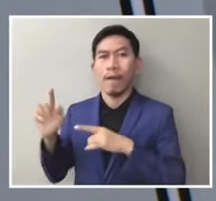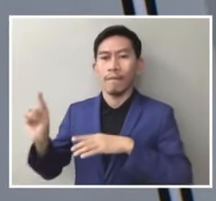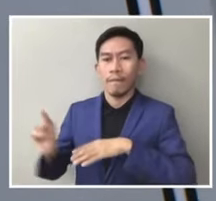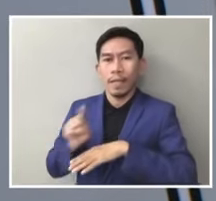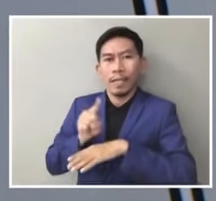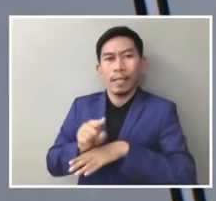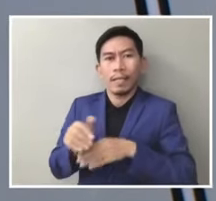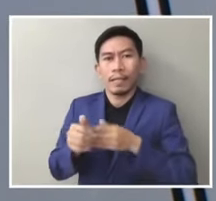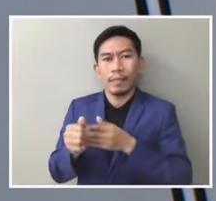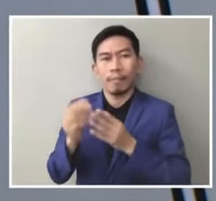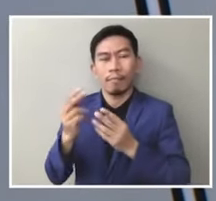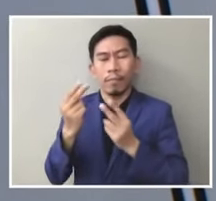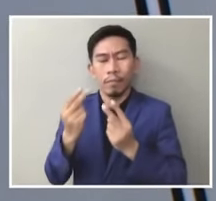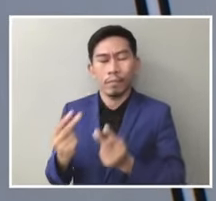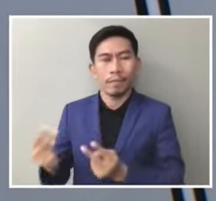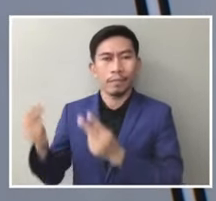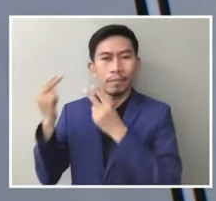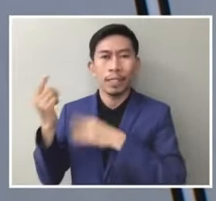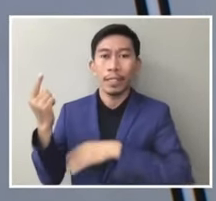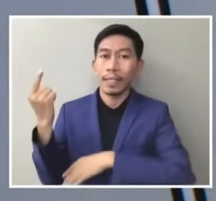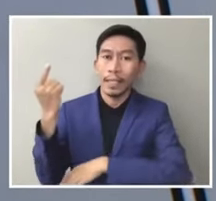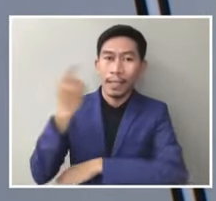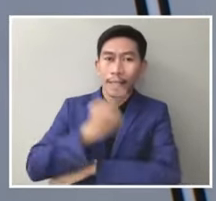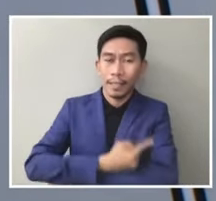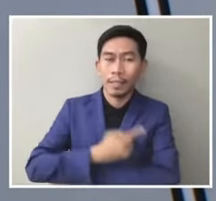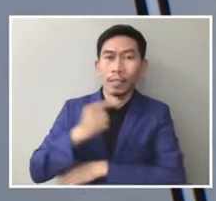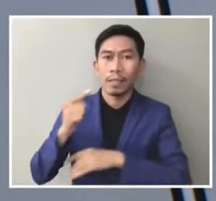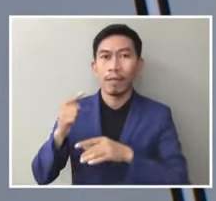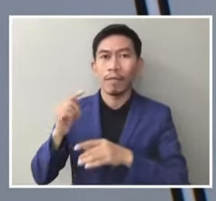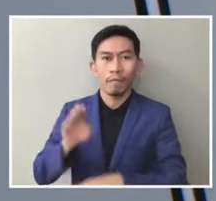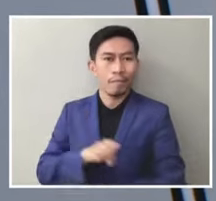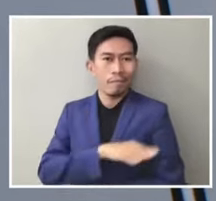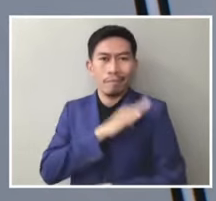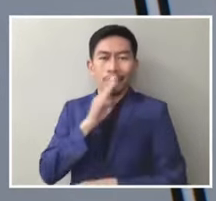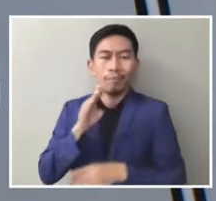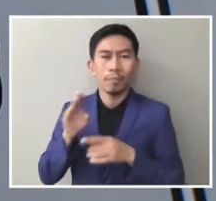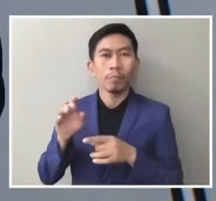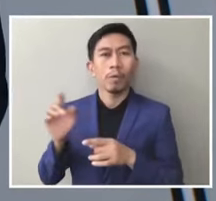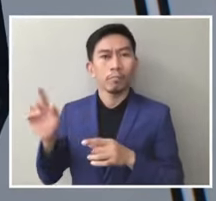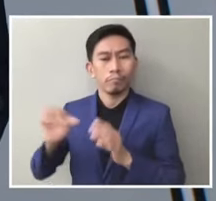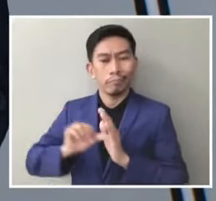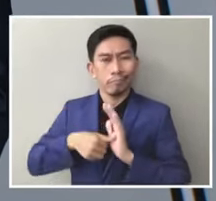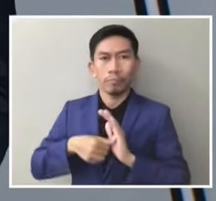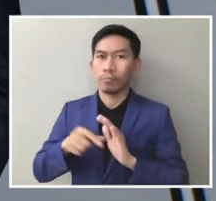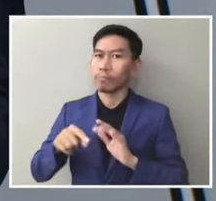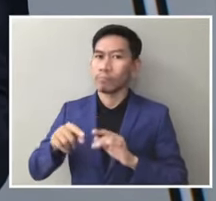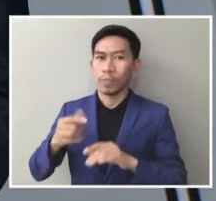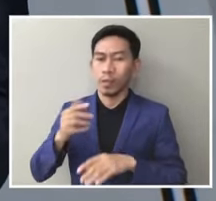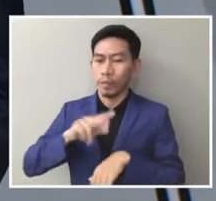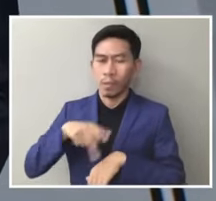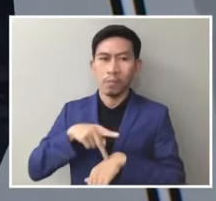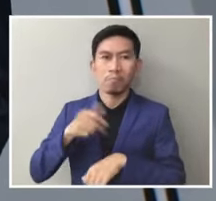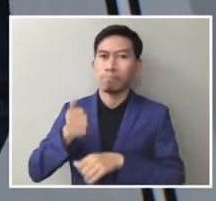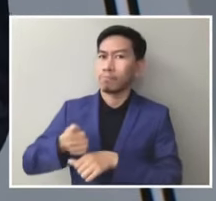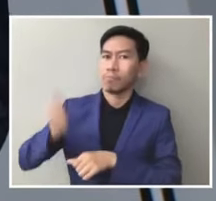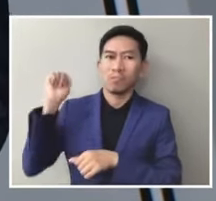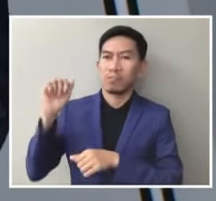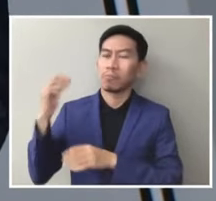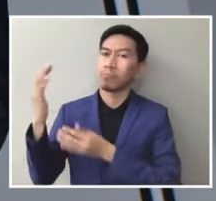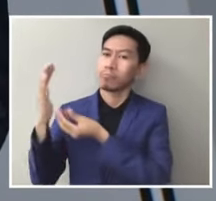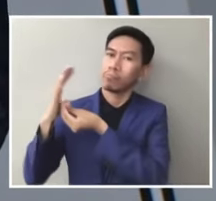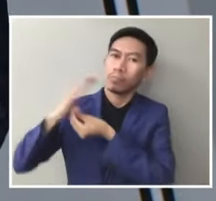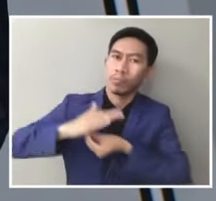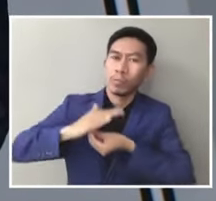ng Kagitingan at inihayag niya na hindi pa payag ang Pilipinas na apihin at kontrolin